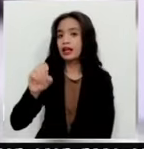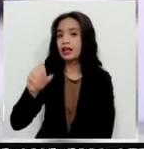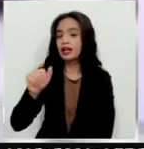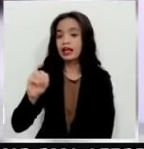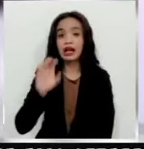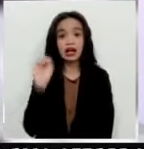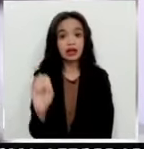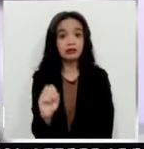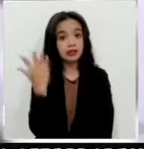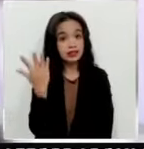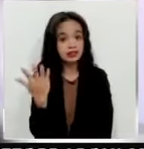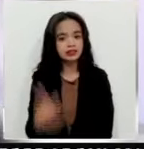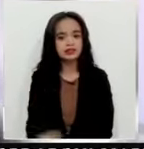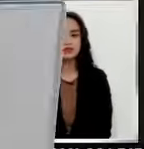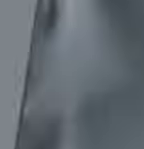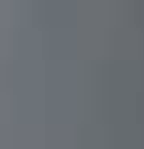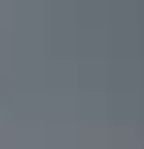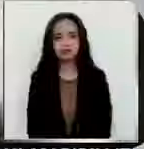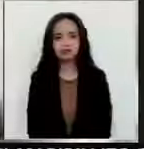sa pagtutok ni James Agustin.